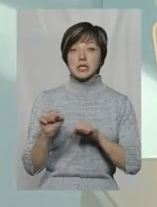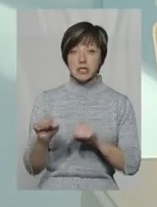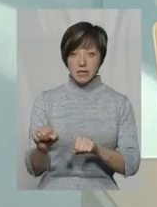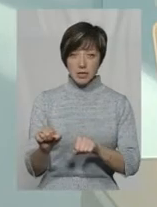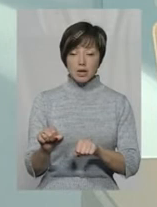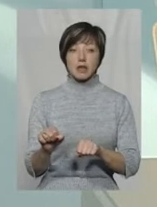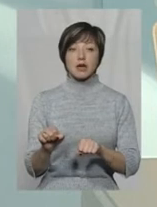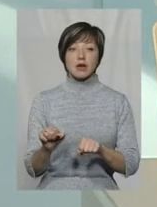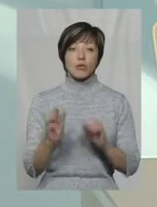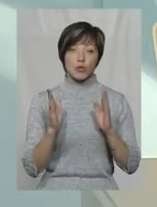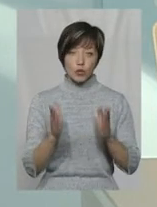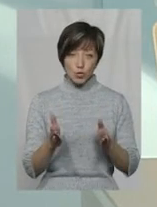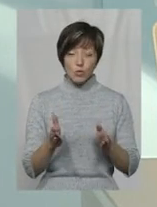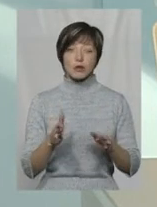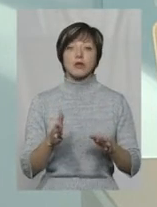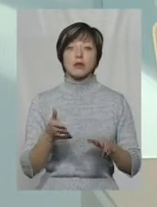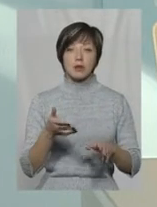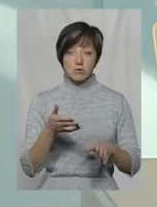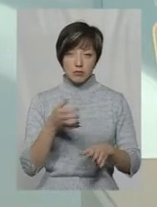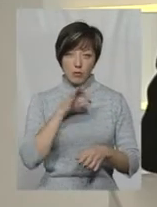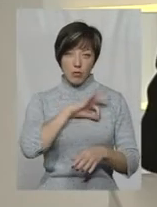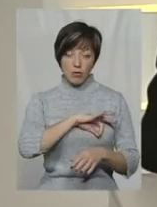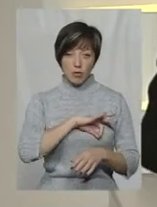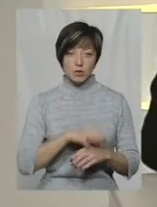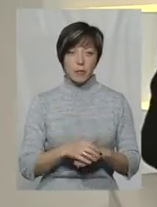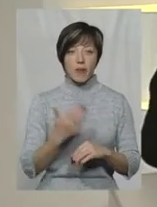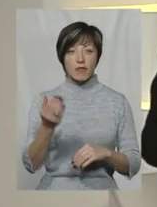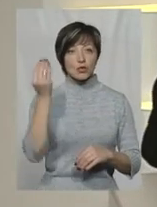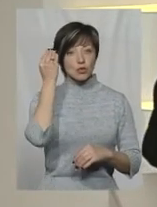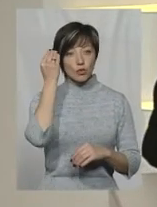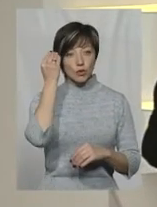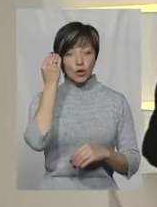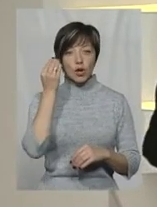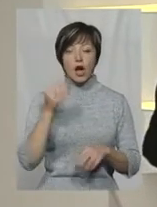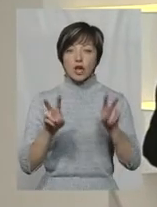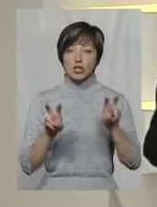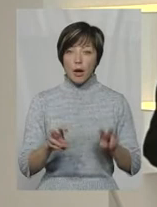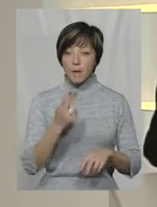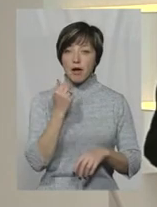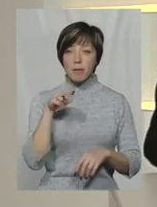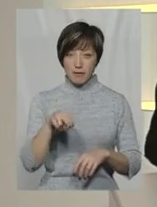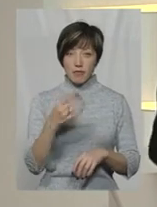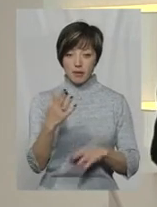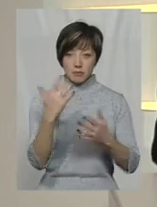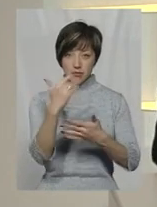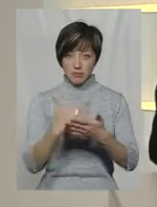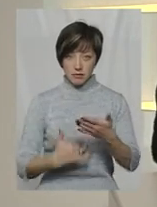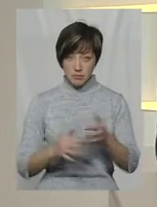і щеплення будуть дієвими. На вашу думку, штами грипу, які ви перерахували,